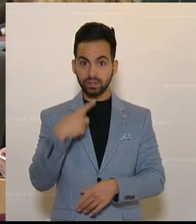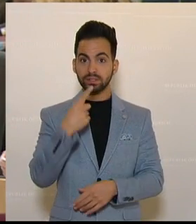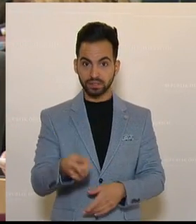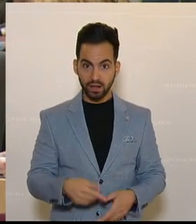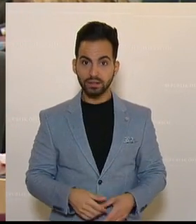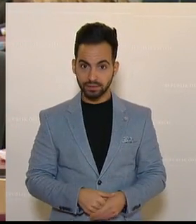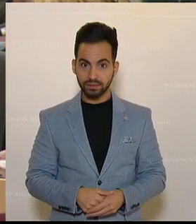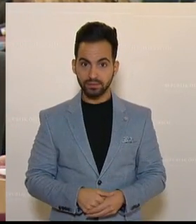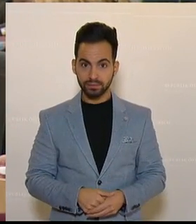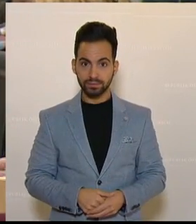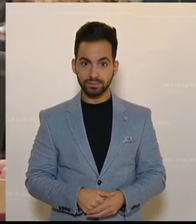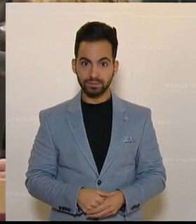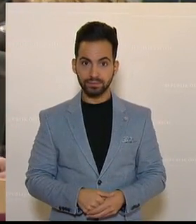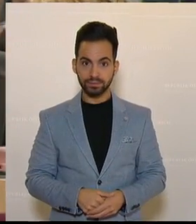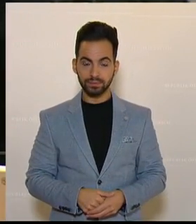sagen.